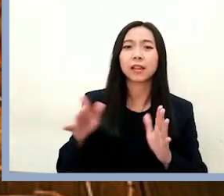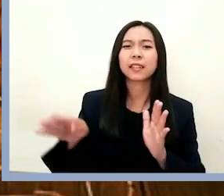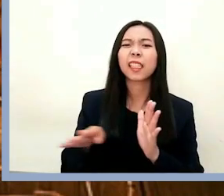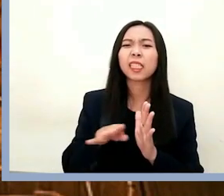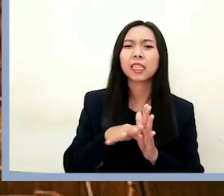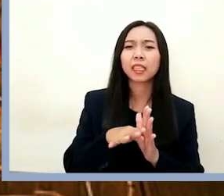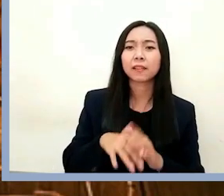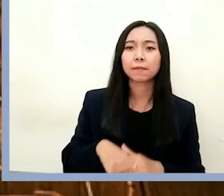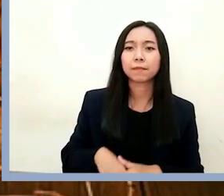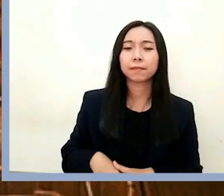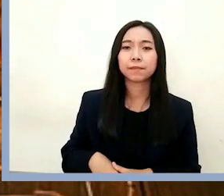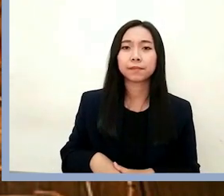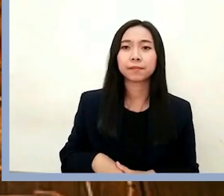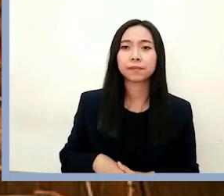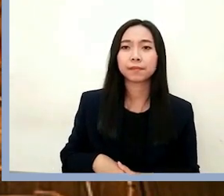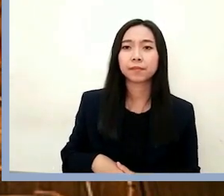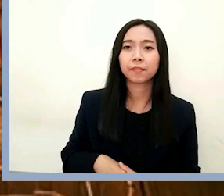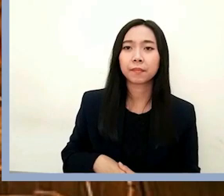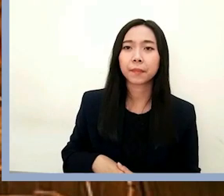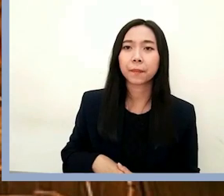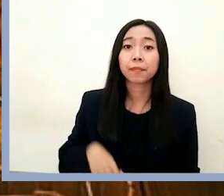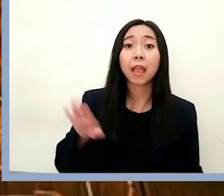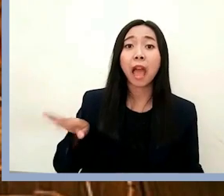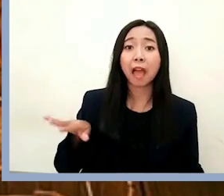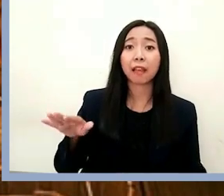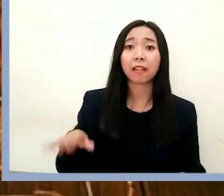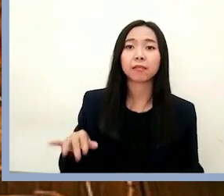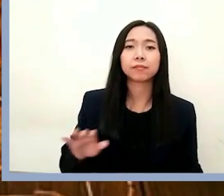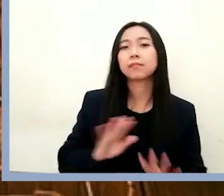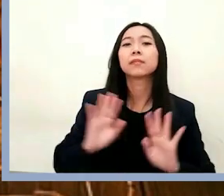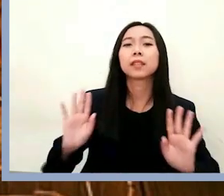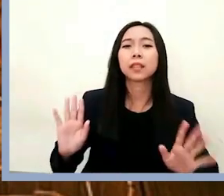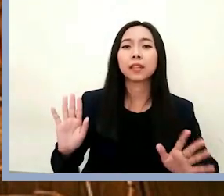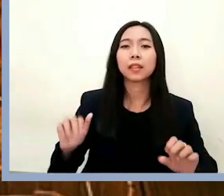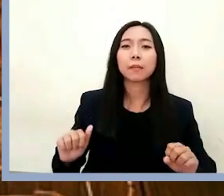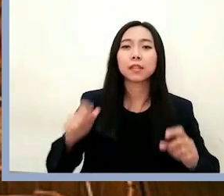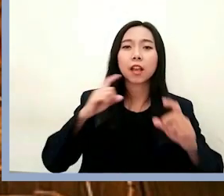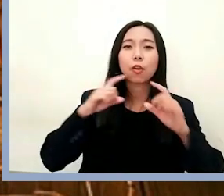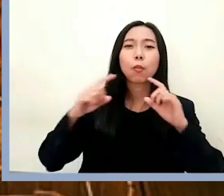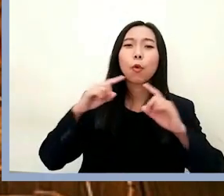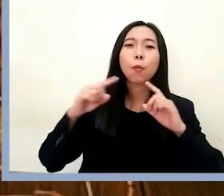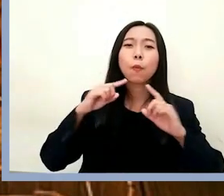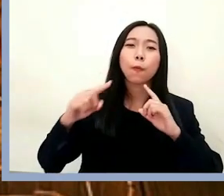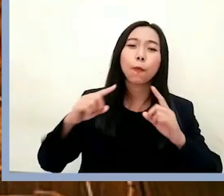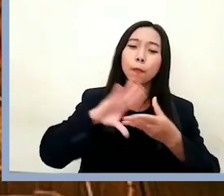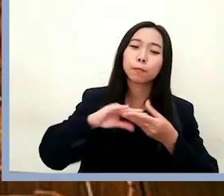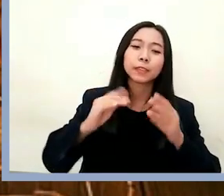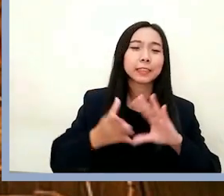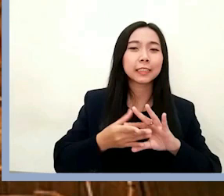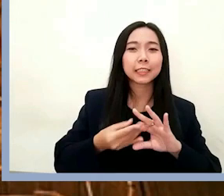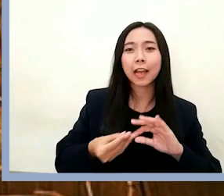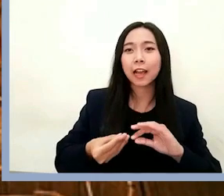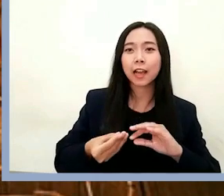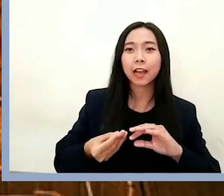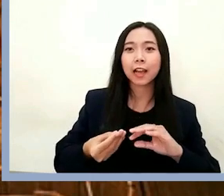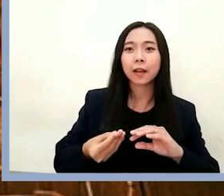basa-basi belaka anak-anak tidak bisa mengungkapkan isi hatinya Yang Terdalam bahkan